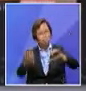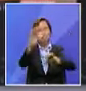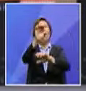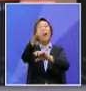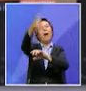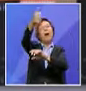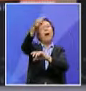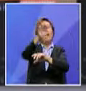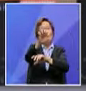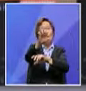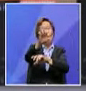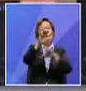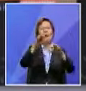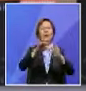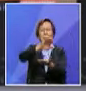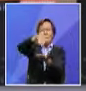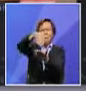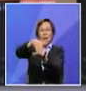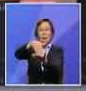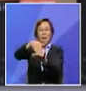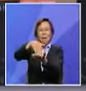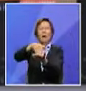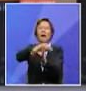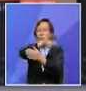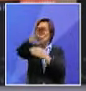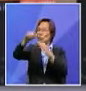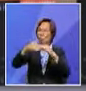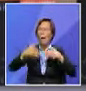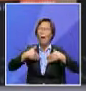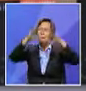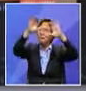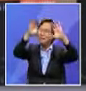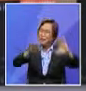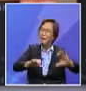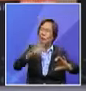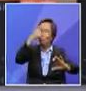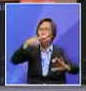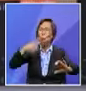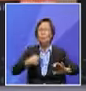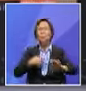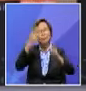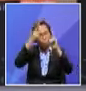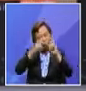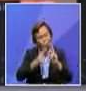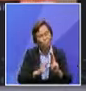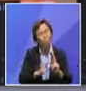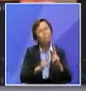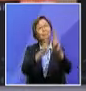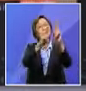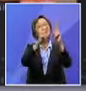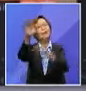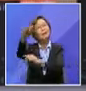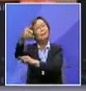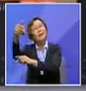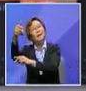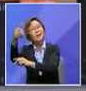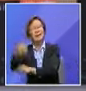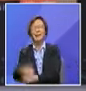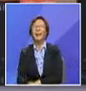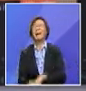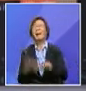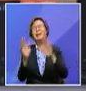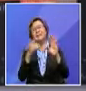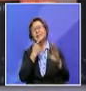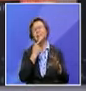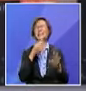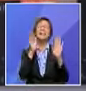sekali, misalnya di atas, di tengah. Itu semua ada kaedah-kaedah untuk kita memuliakan. Memang ada orang kata, alah, ini